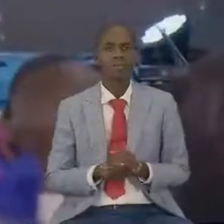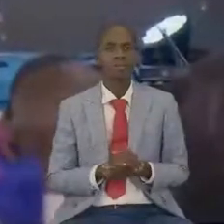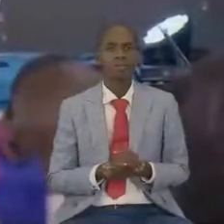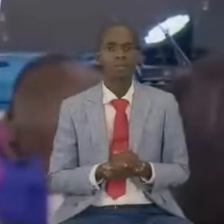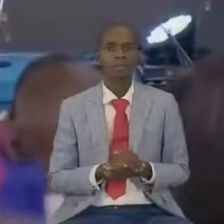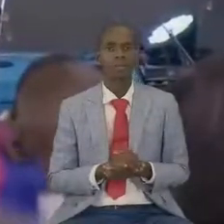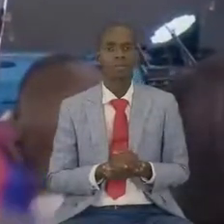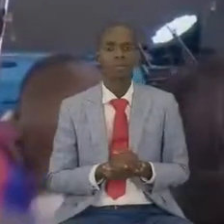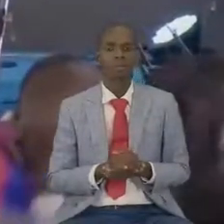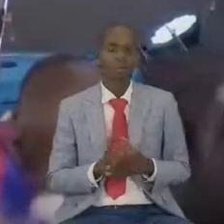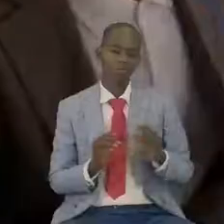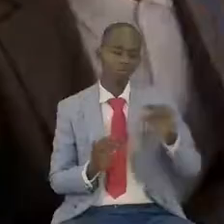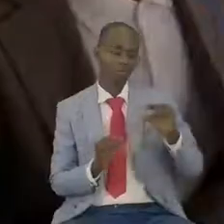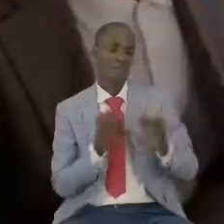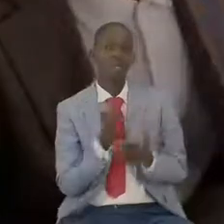C'est tout votre amen, ça?